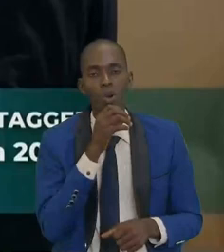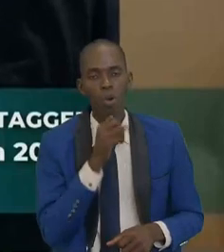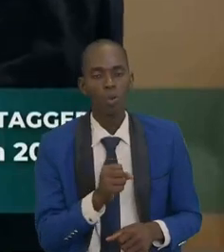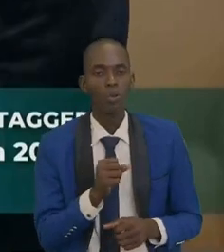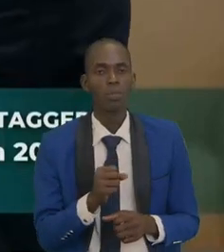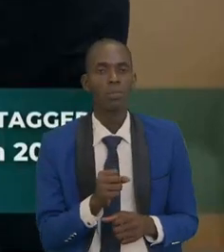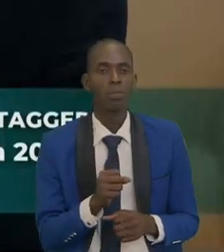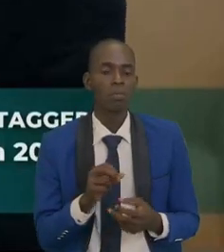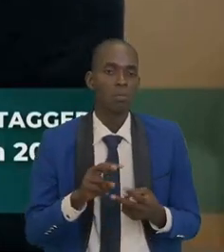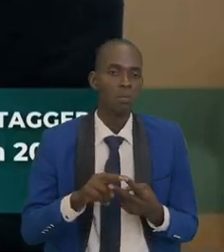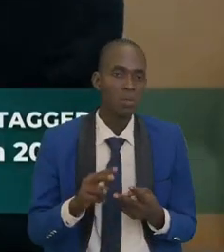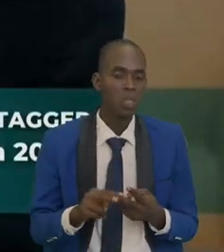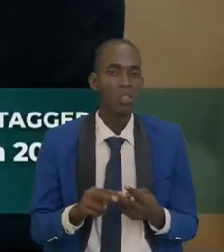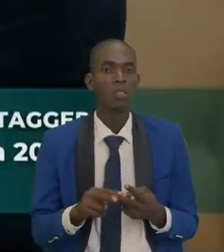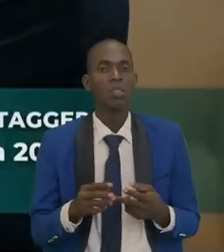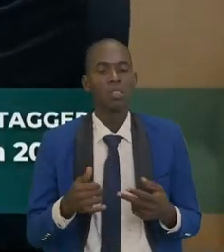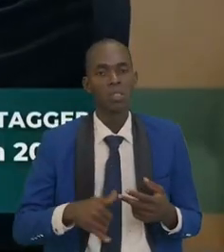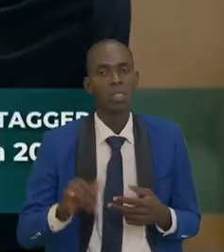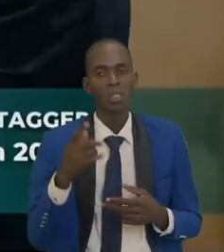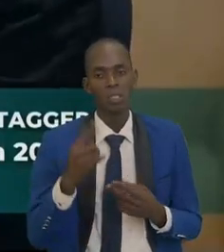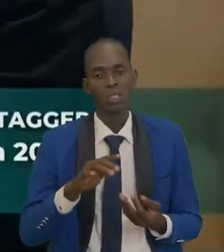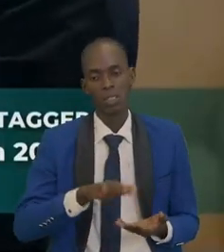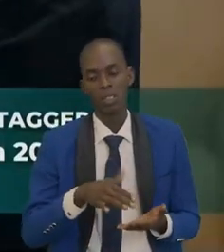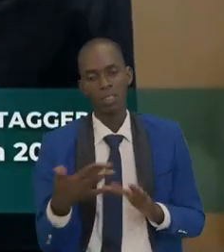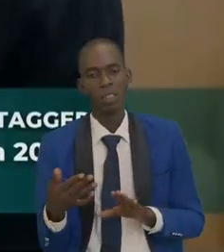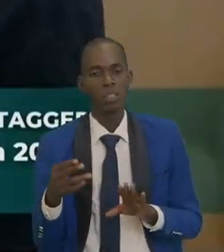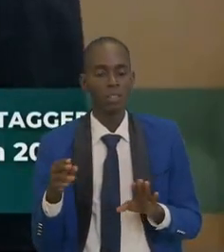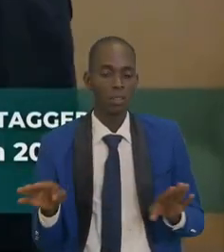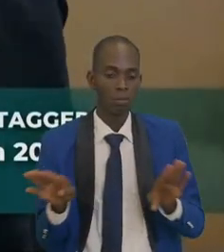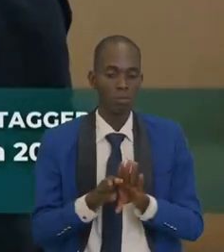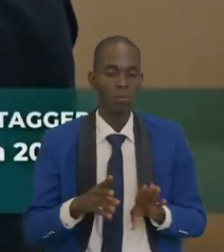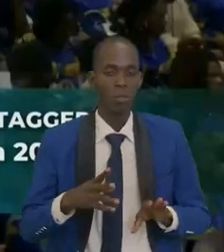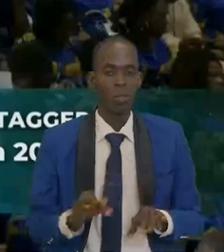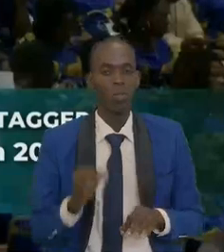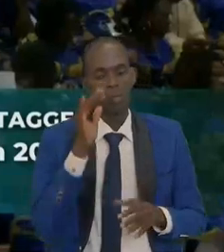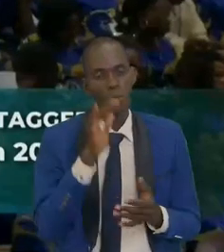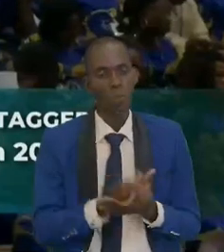et que Sarah n'était plus en état d'avoir des enfants.